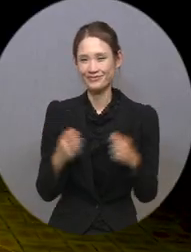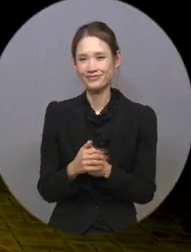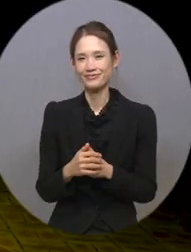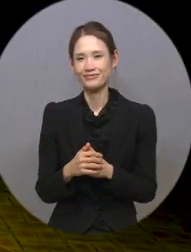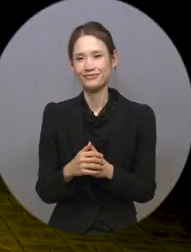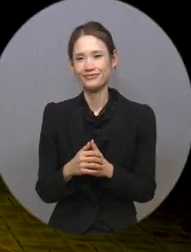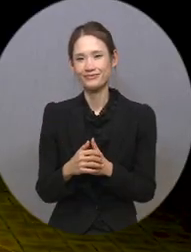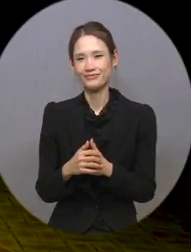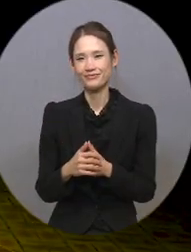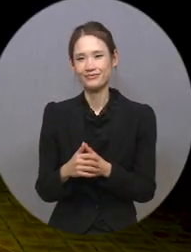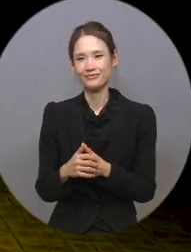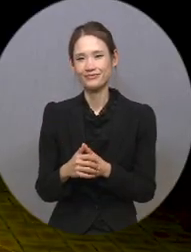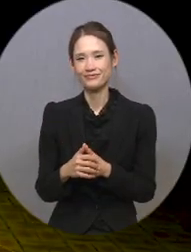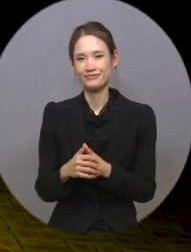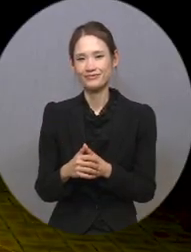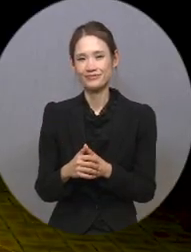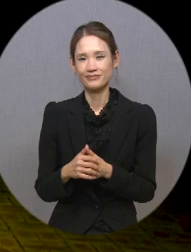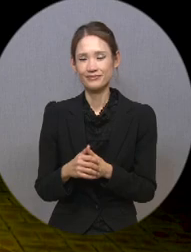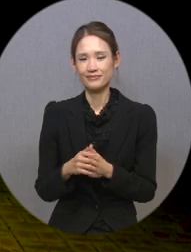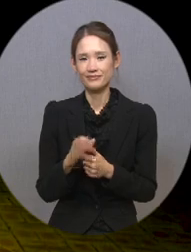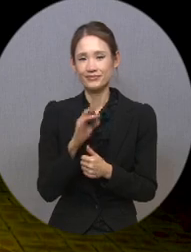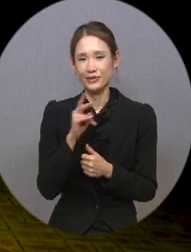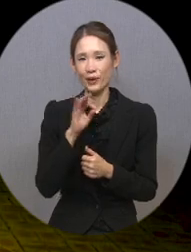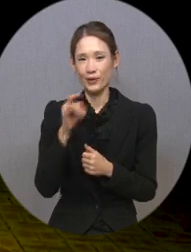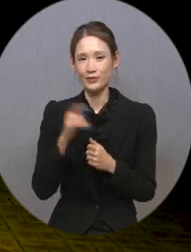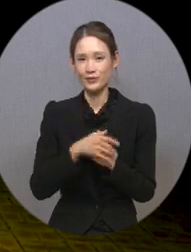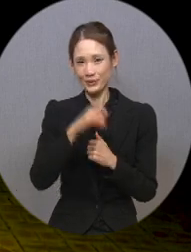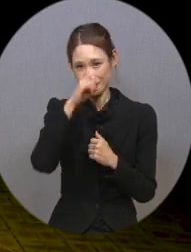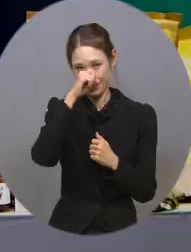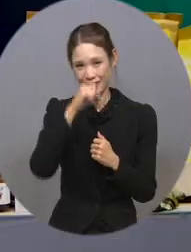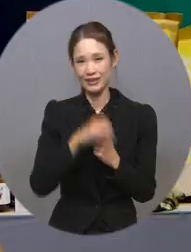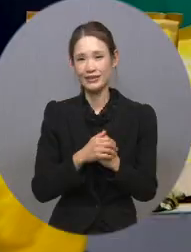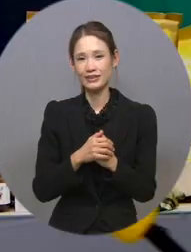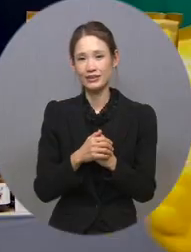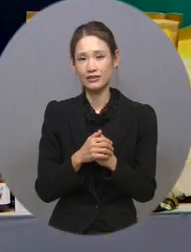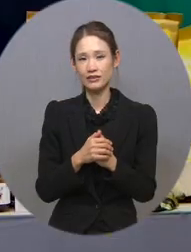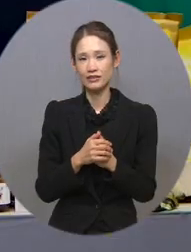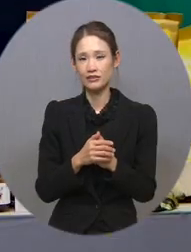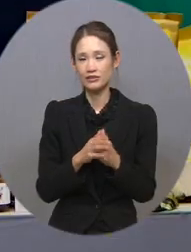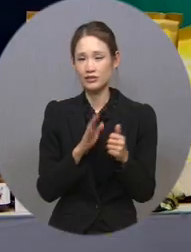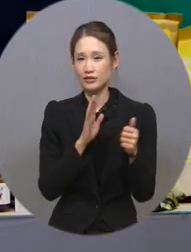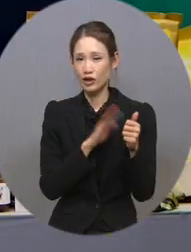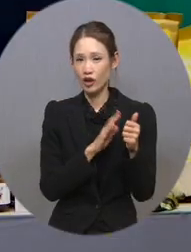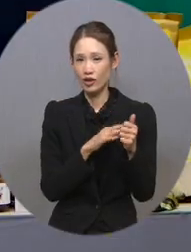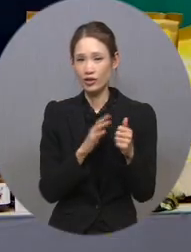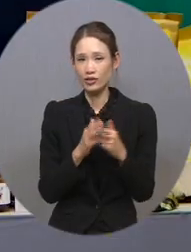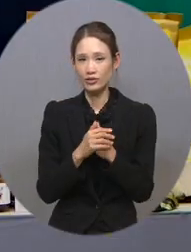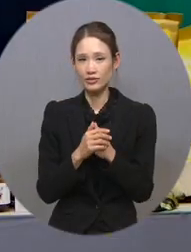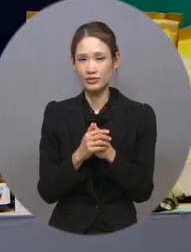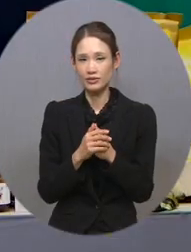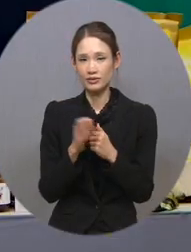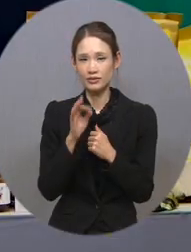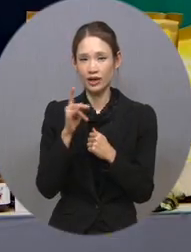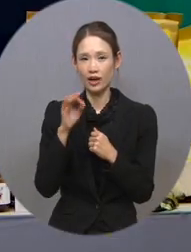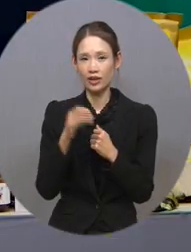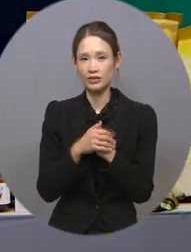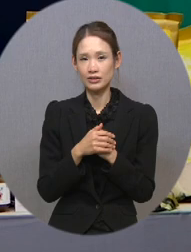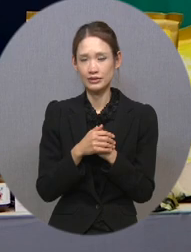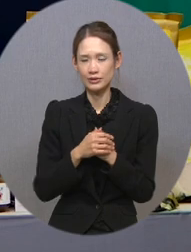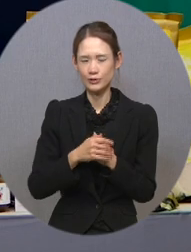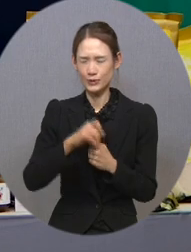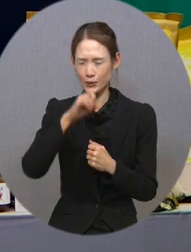북치기 야 좋네요. 이야 비트즈. 아 근데 기정 씨 우리 또 이 영암 하면은